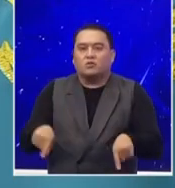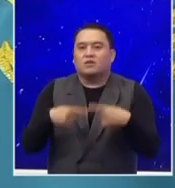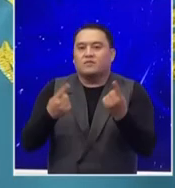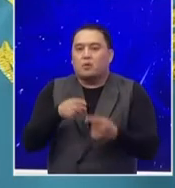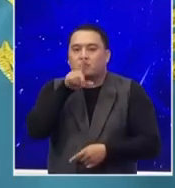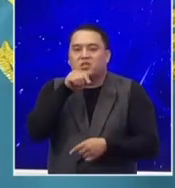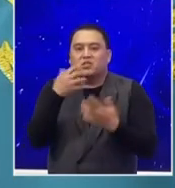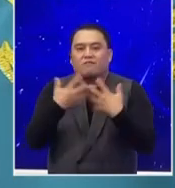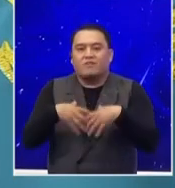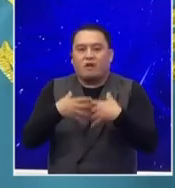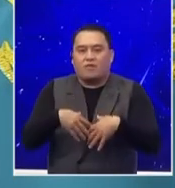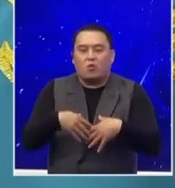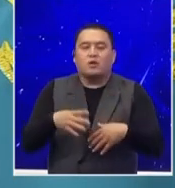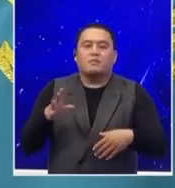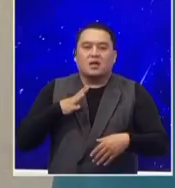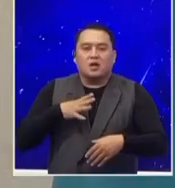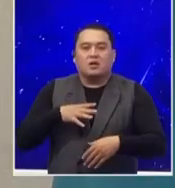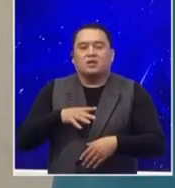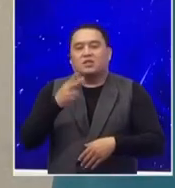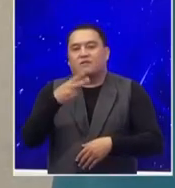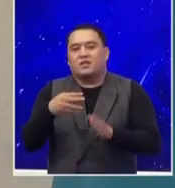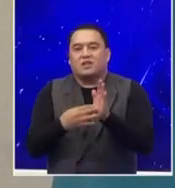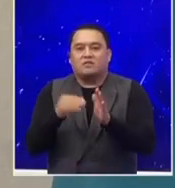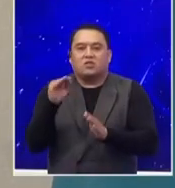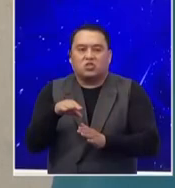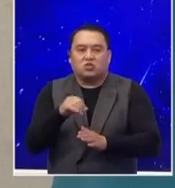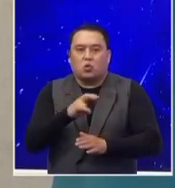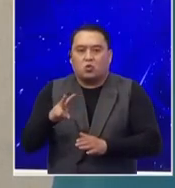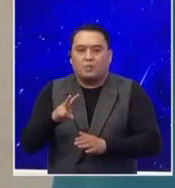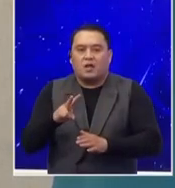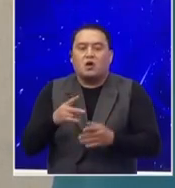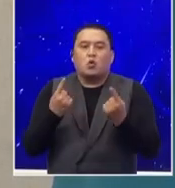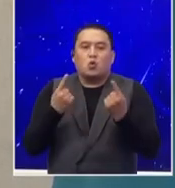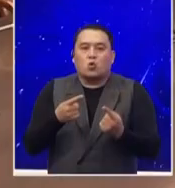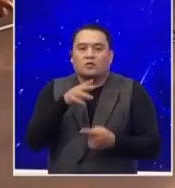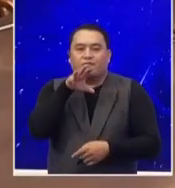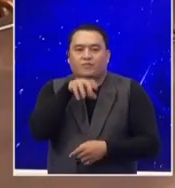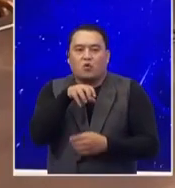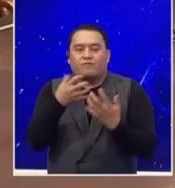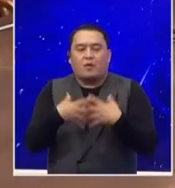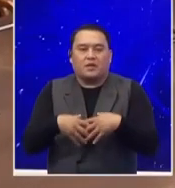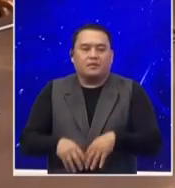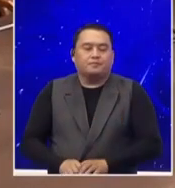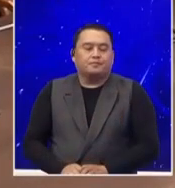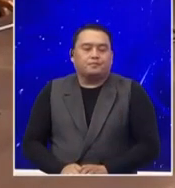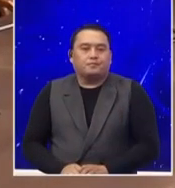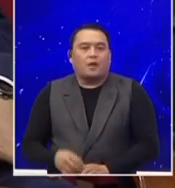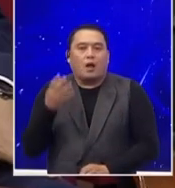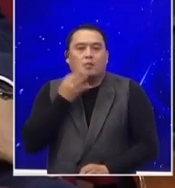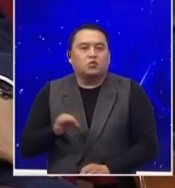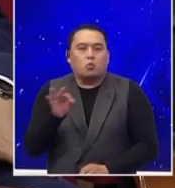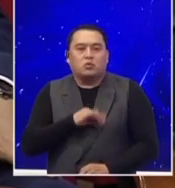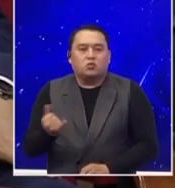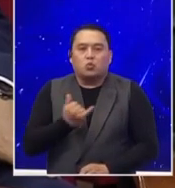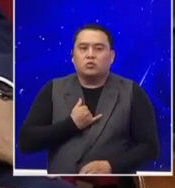модернизирована птицефабрика «Отан Гринфуд» мощностью 29 тысяч тонн. Всего действуют 10 крупных птицефабрик. В настоящее время в Алматинской области